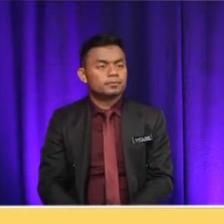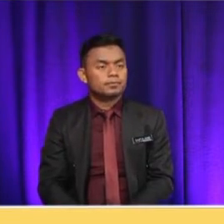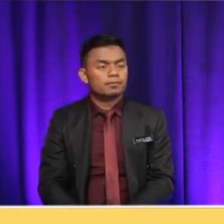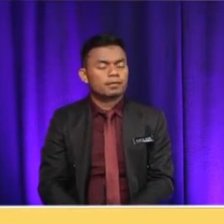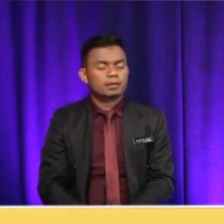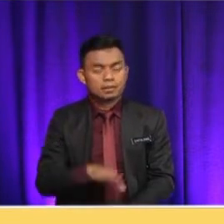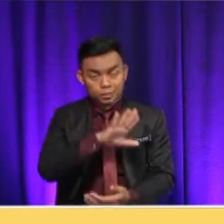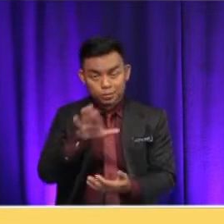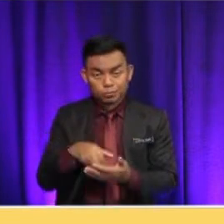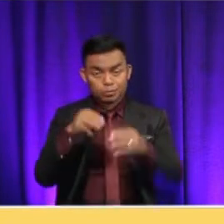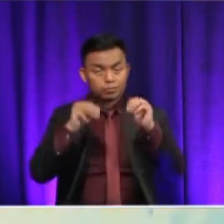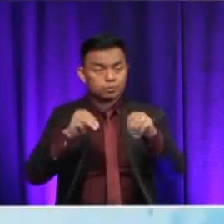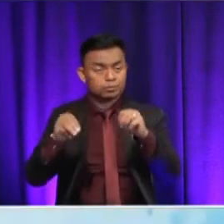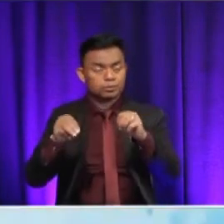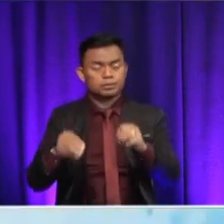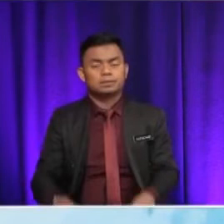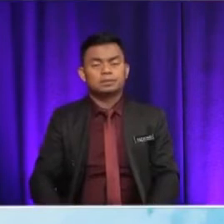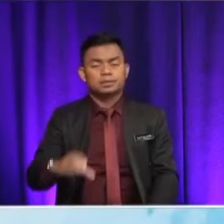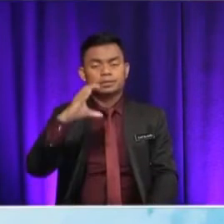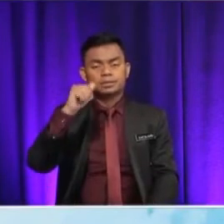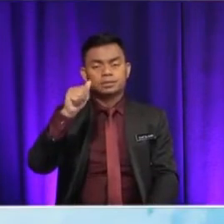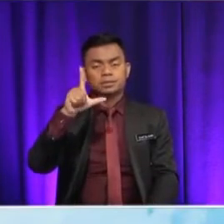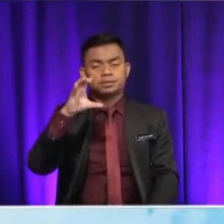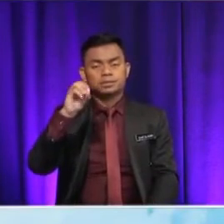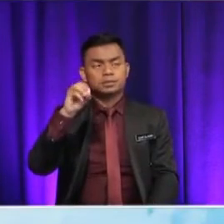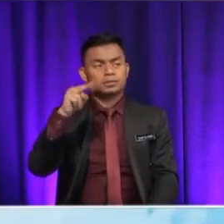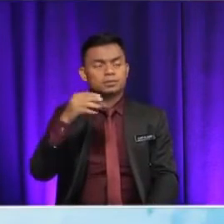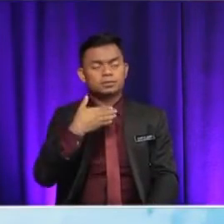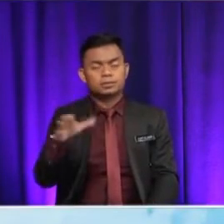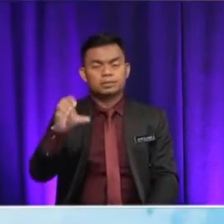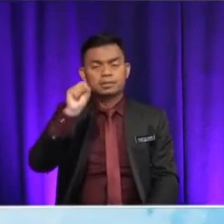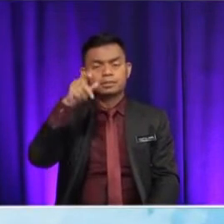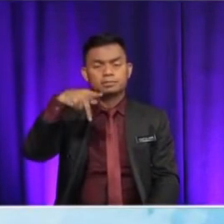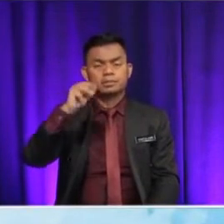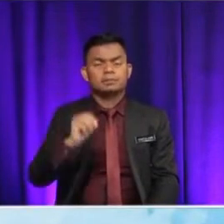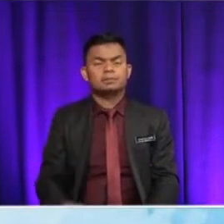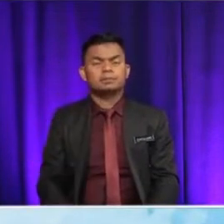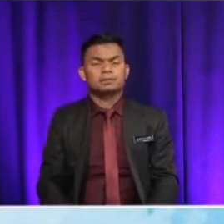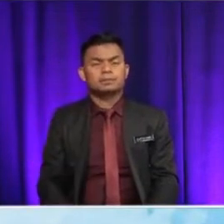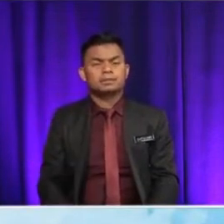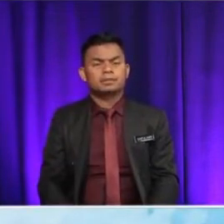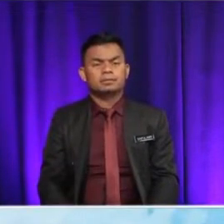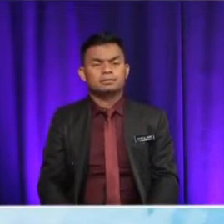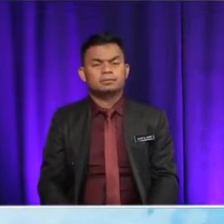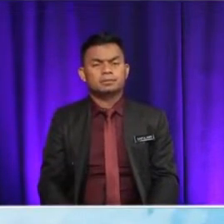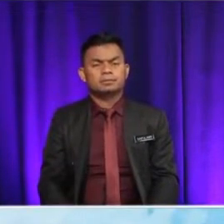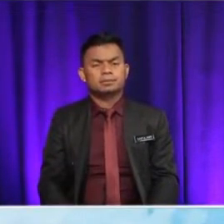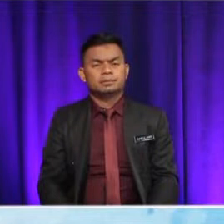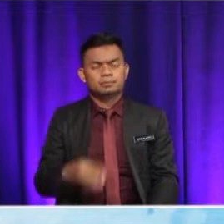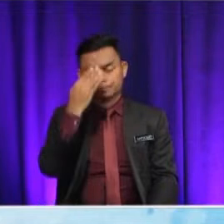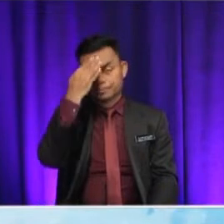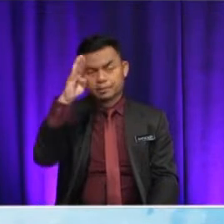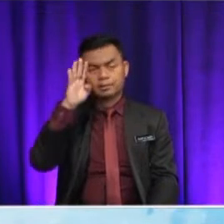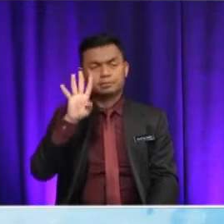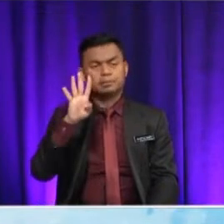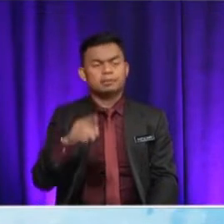murid sekalian, calon peminat domestik, kalau keluar soalan macam ni, dia bagi 4. Tapi